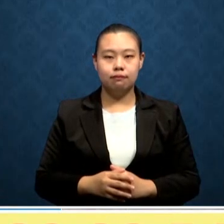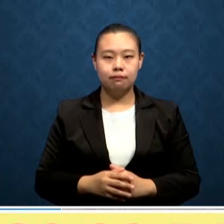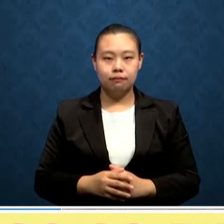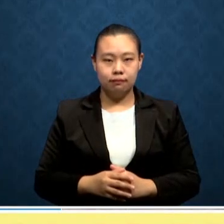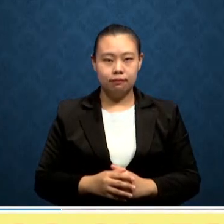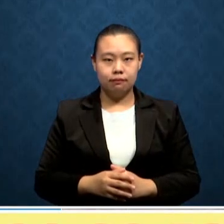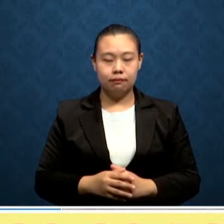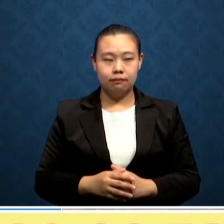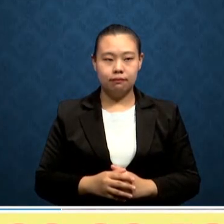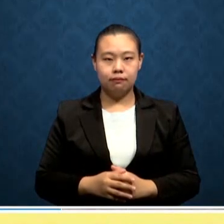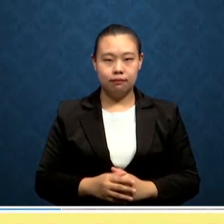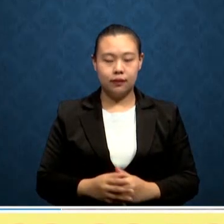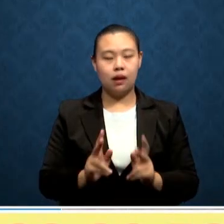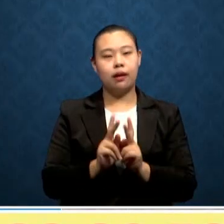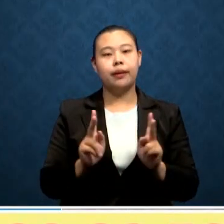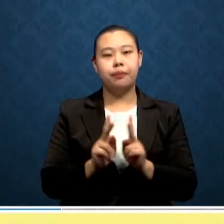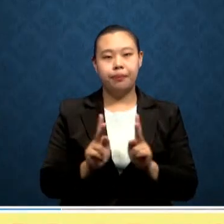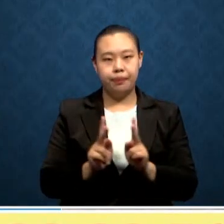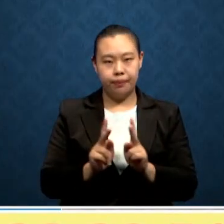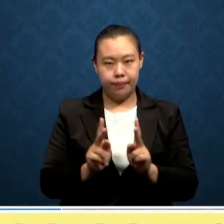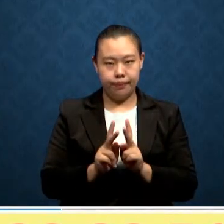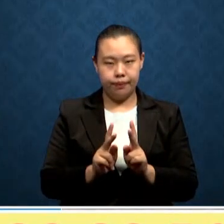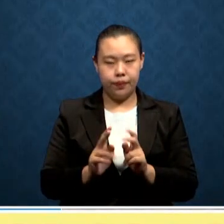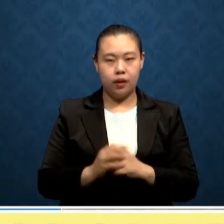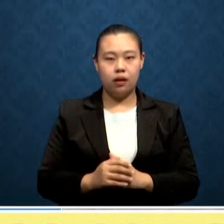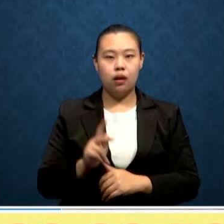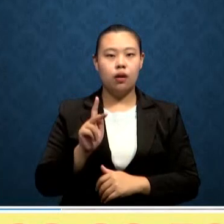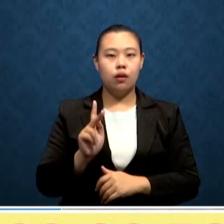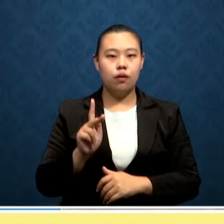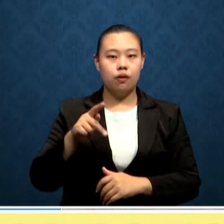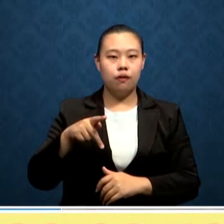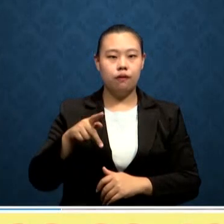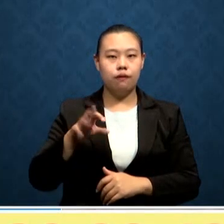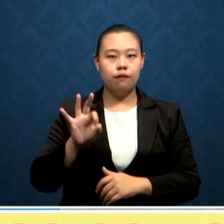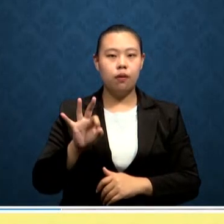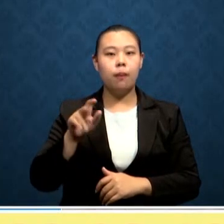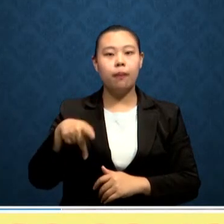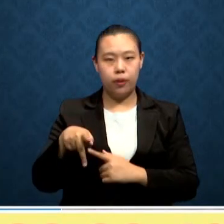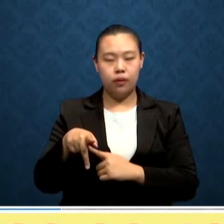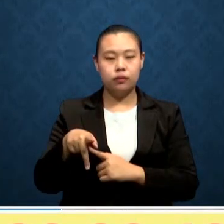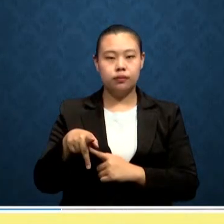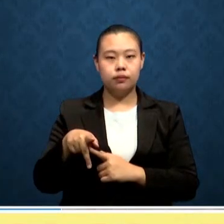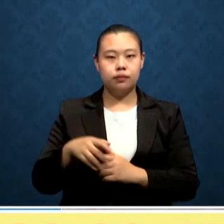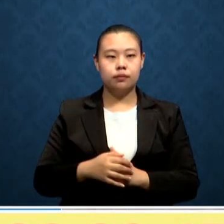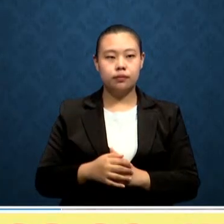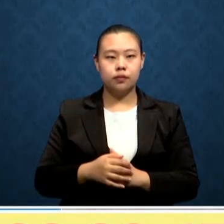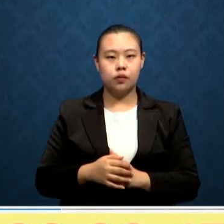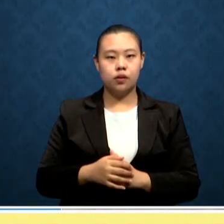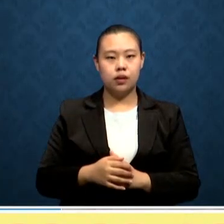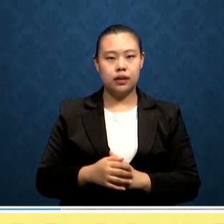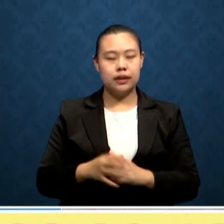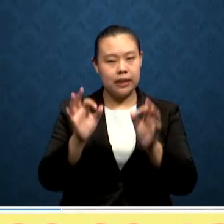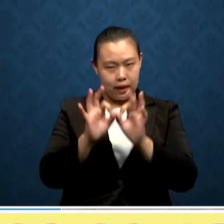และคณะกรรมการกิจการพลังงานนะครับต้องเข้าไปทบทว